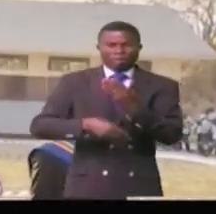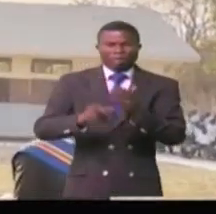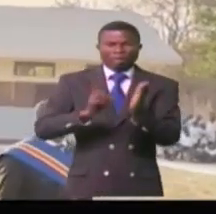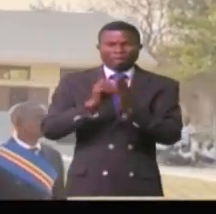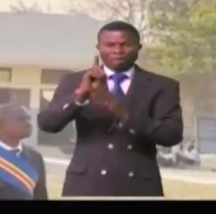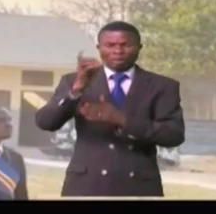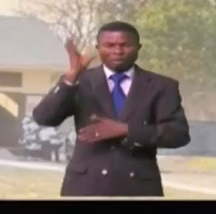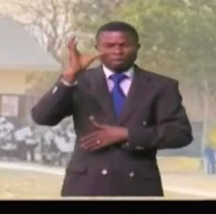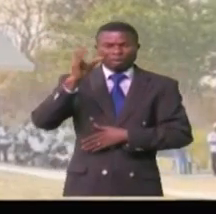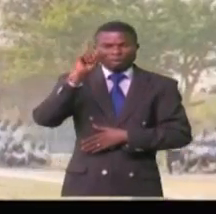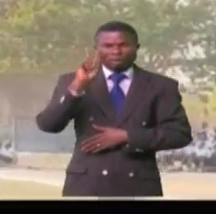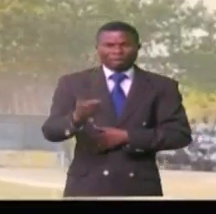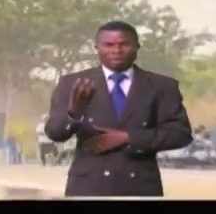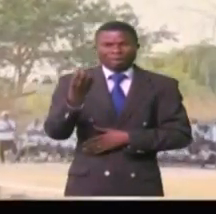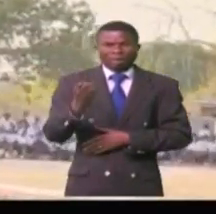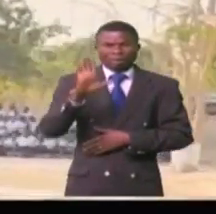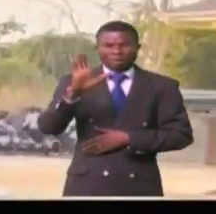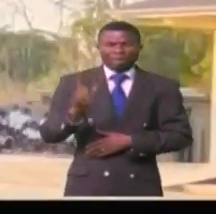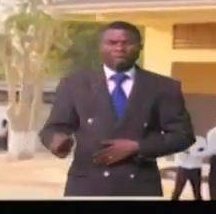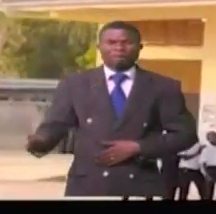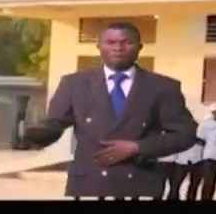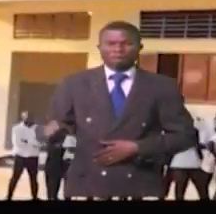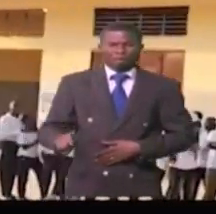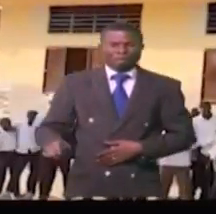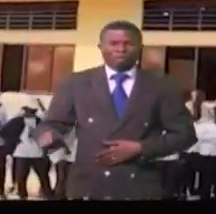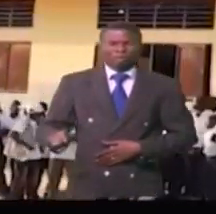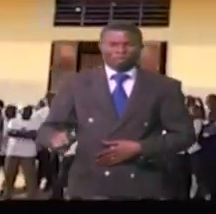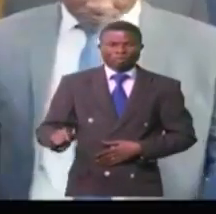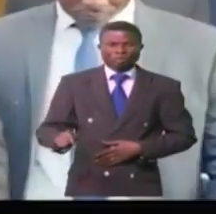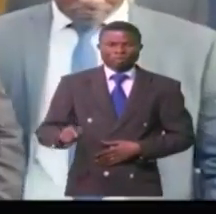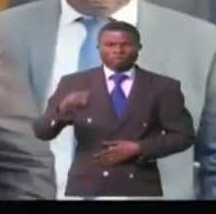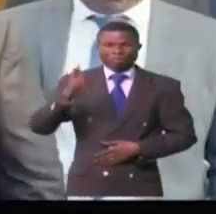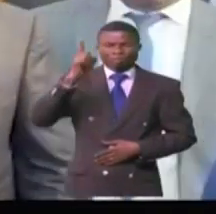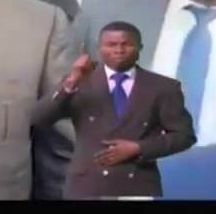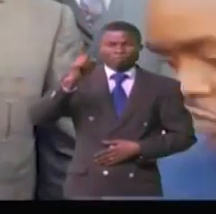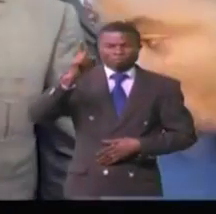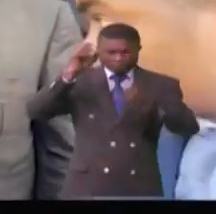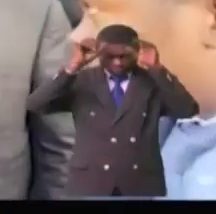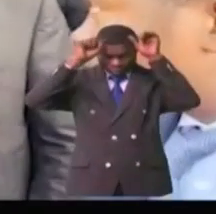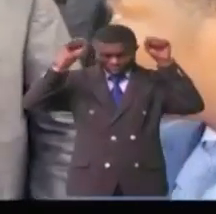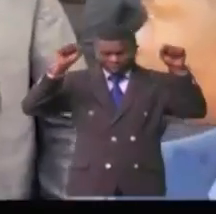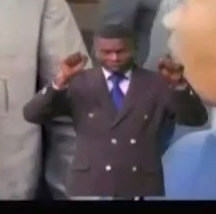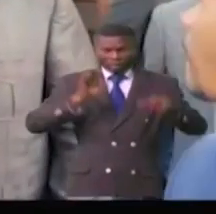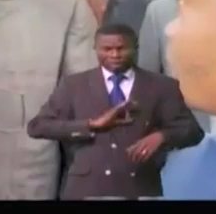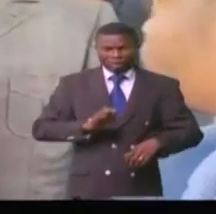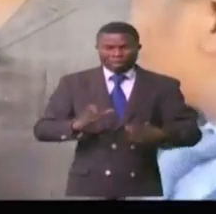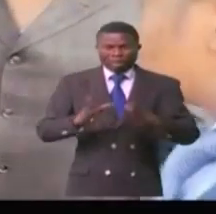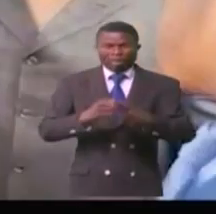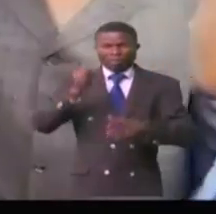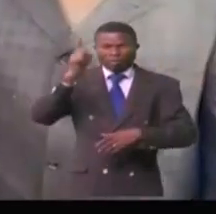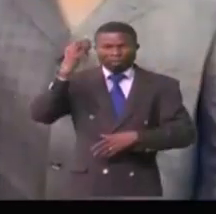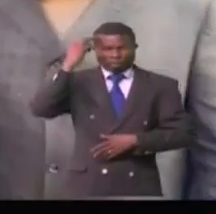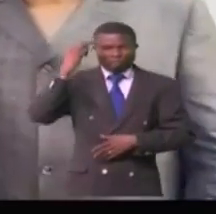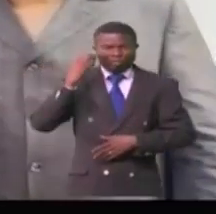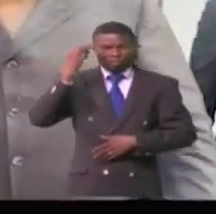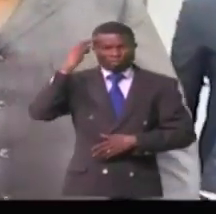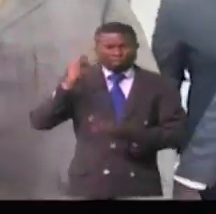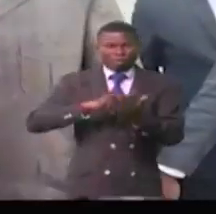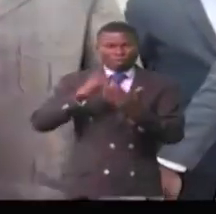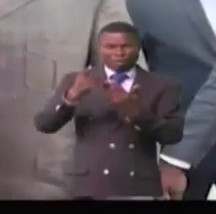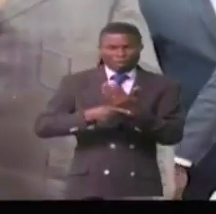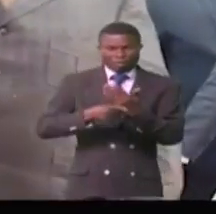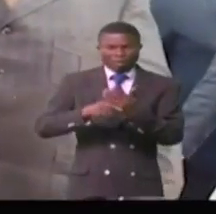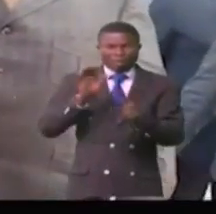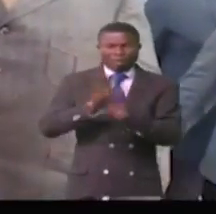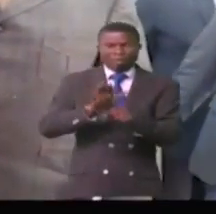développement local des 145 territoires. Le premier citoyen du pays d'accompagner le premier ministre, la ministre du Plan et de